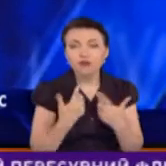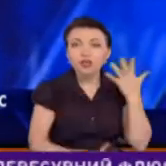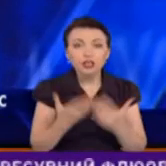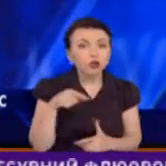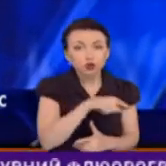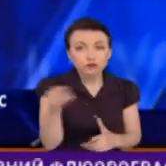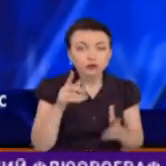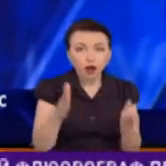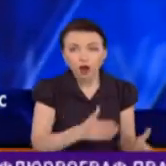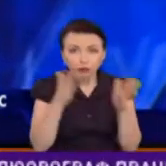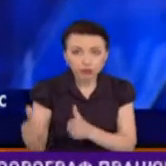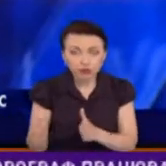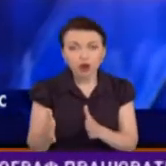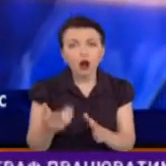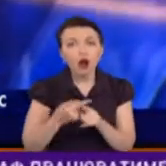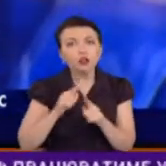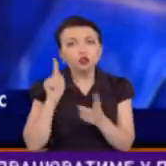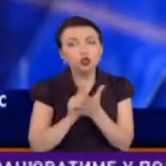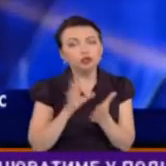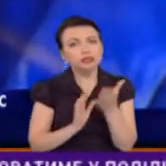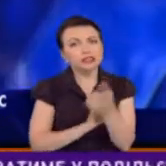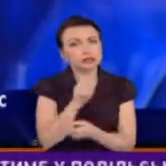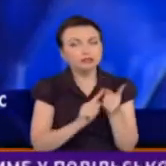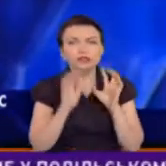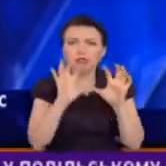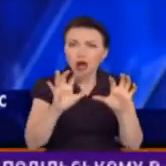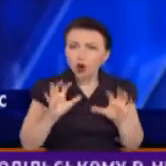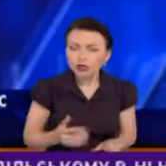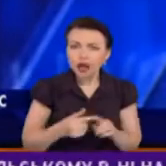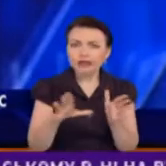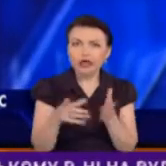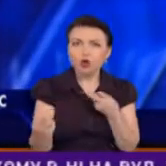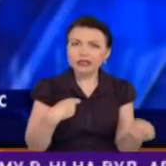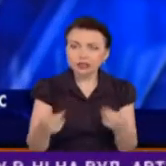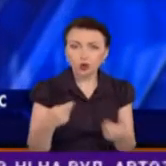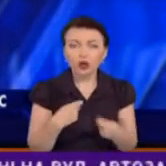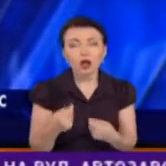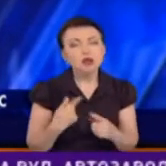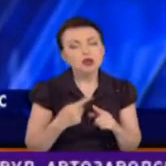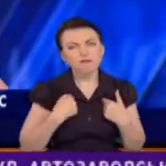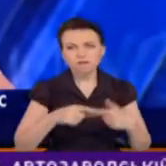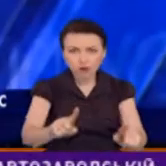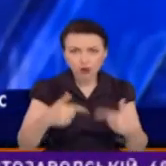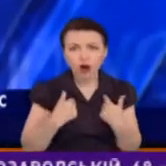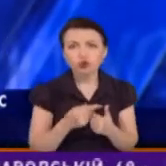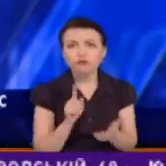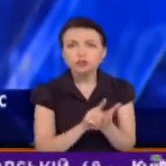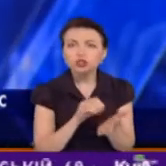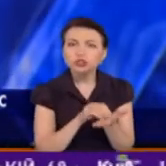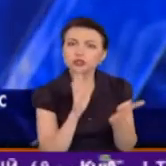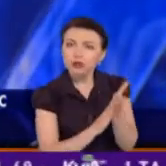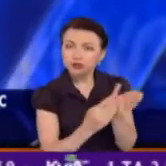ви відтерміновуєте, це мають бути зміни в закон про цей енергоринок, але я вимагаю, щоб ви там тоді